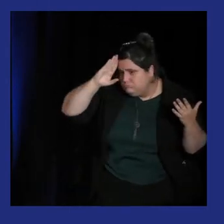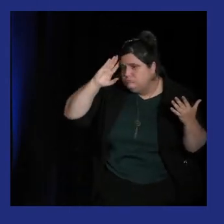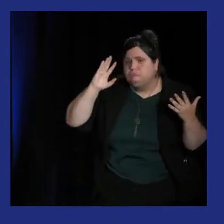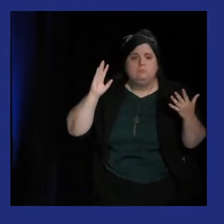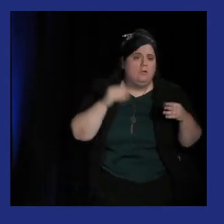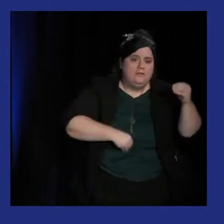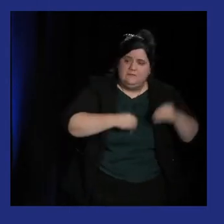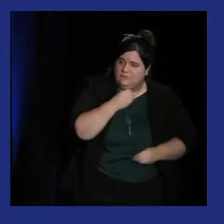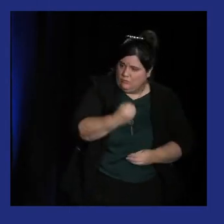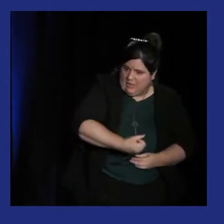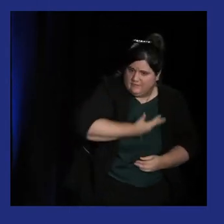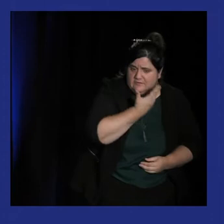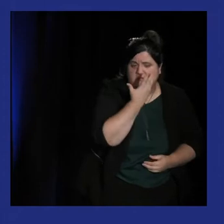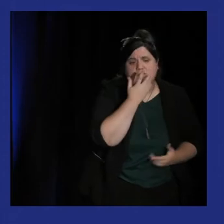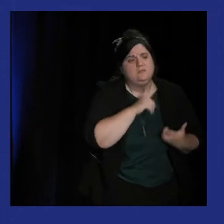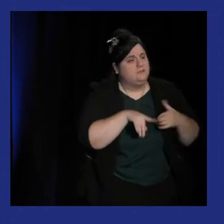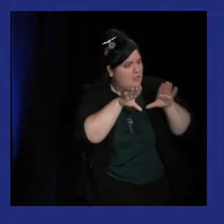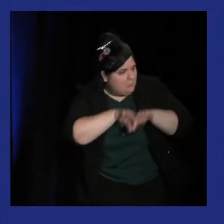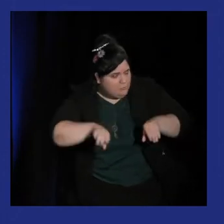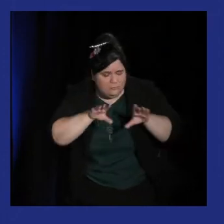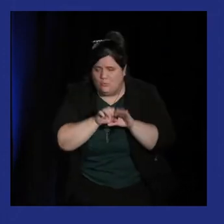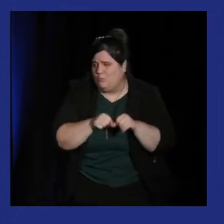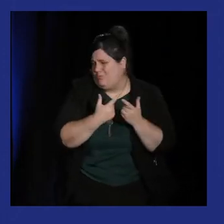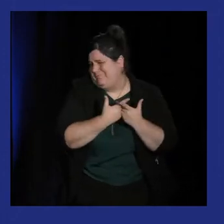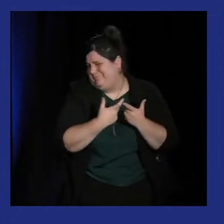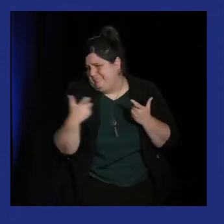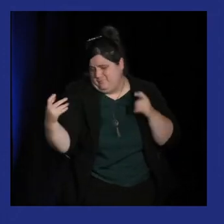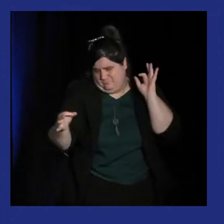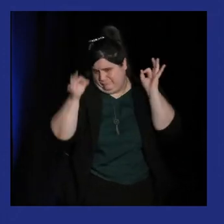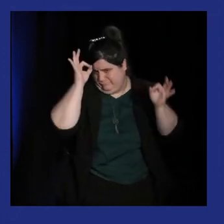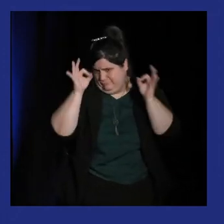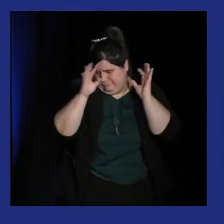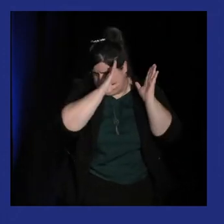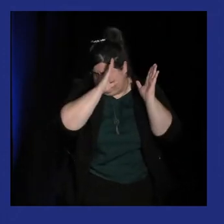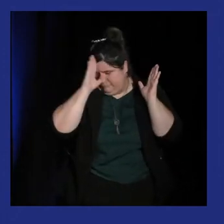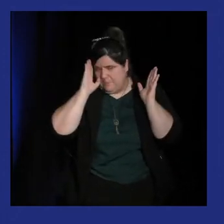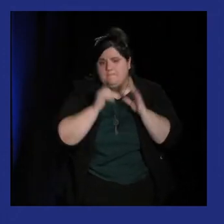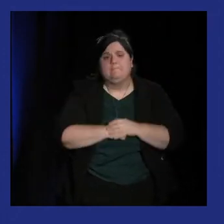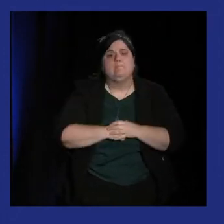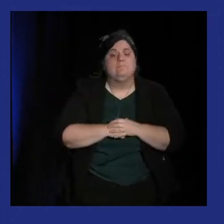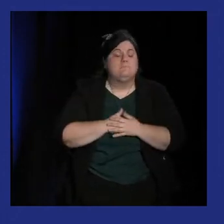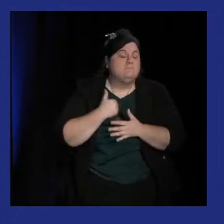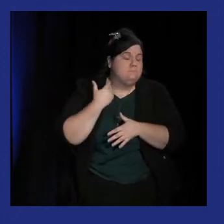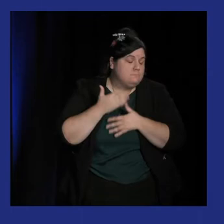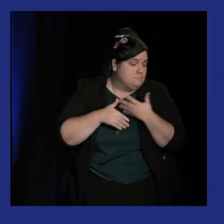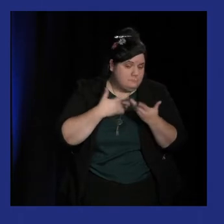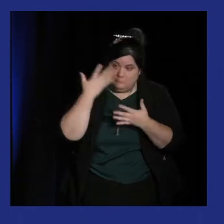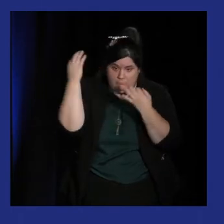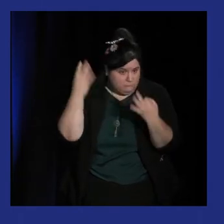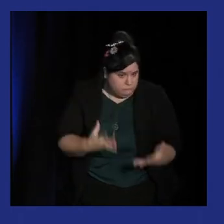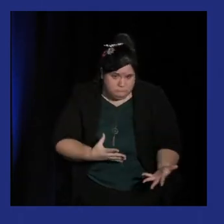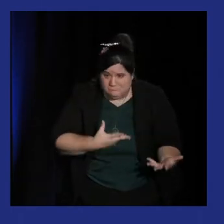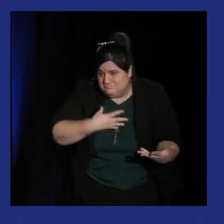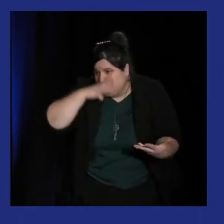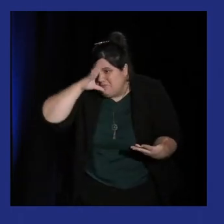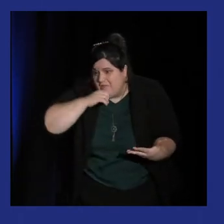la direction artistique il y a vraiment à la pure production et c'est comme je disais un petit peu par hasard et par accident que je me suis retrouvé